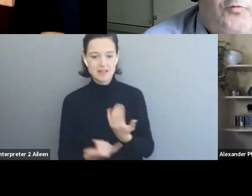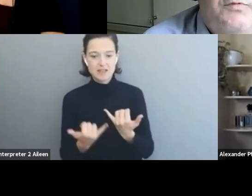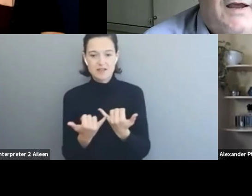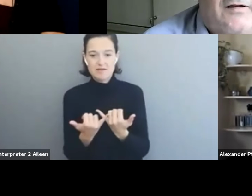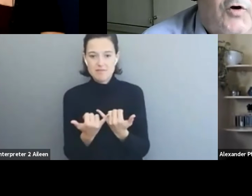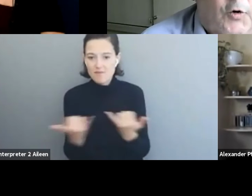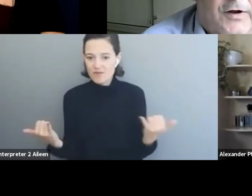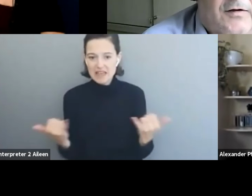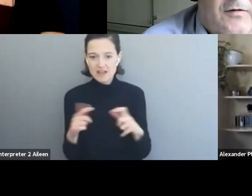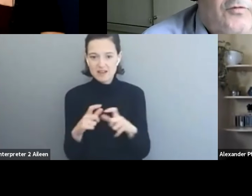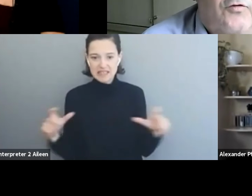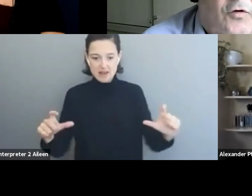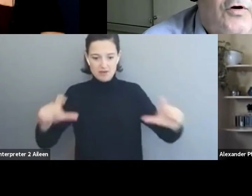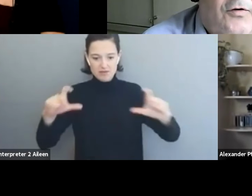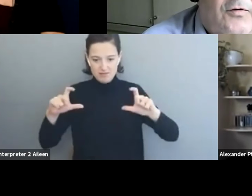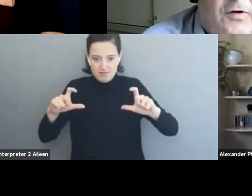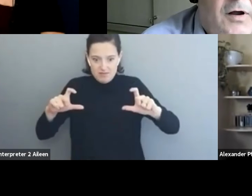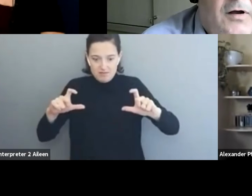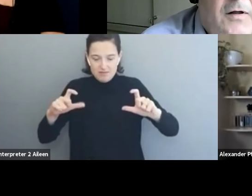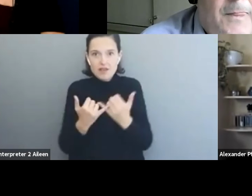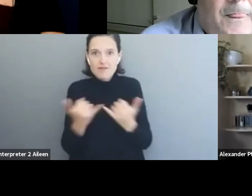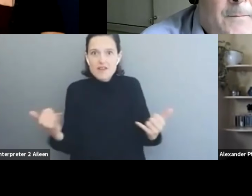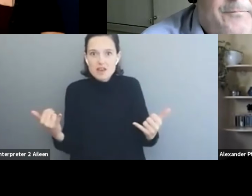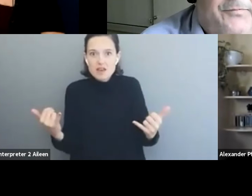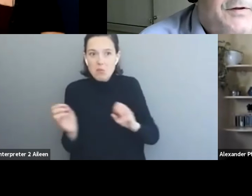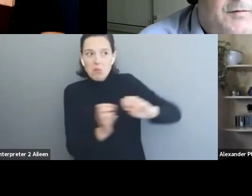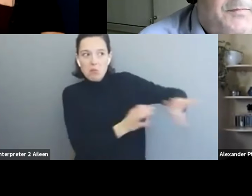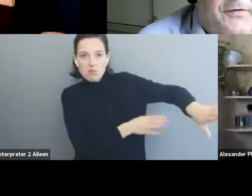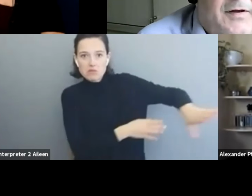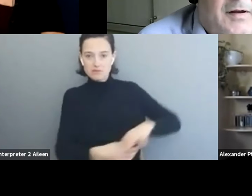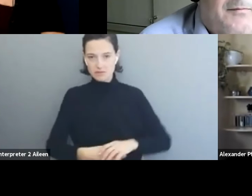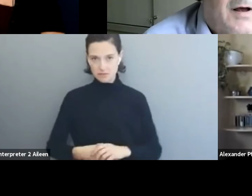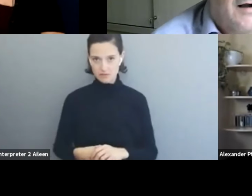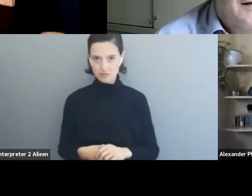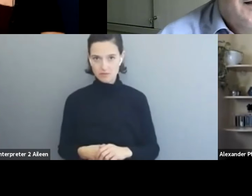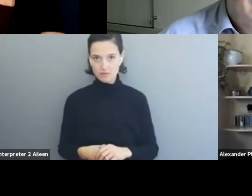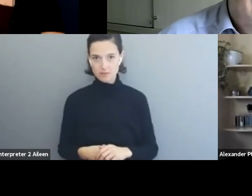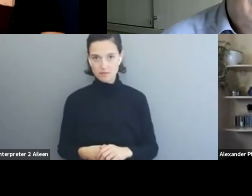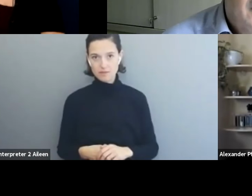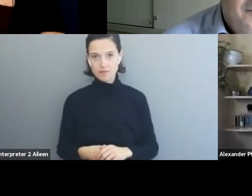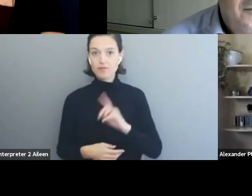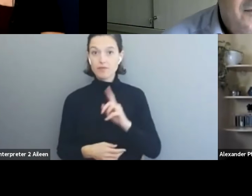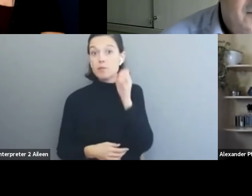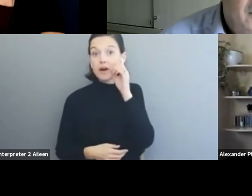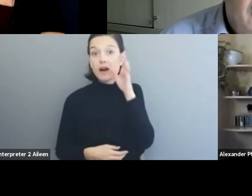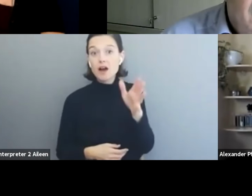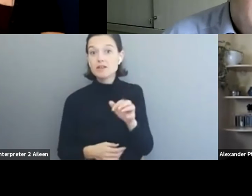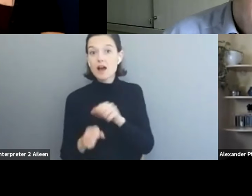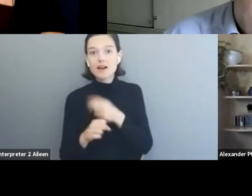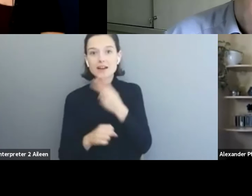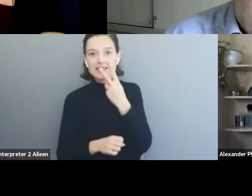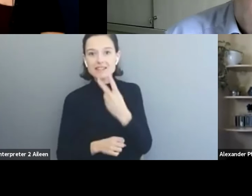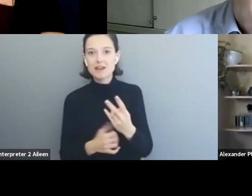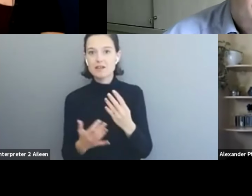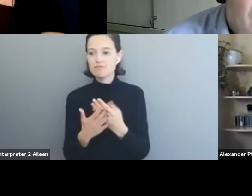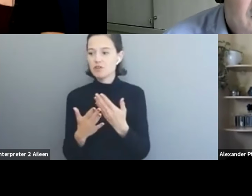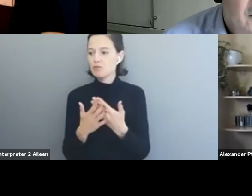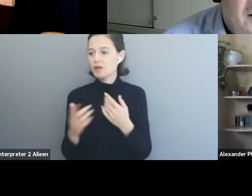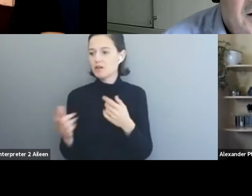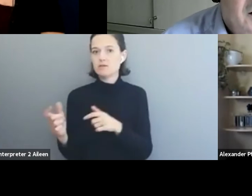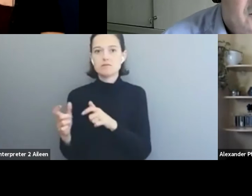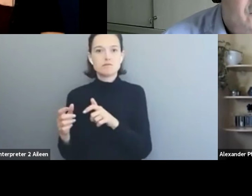Thema umgehen können und sollen. Ja. Das sieht man im alltäglichen Leben auf